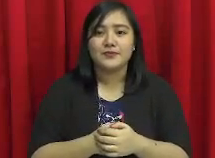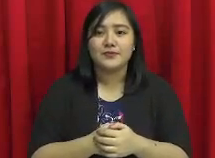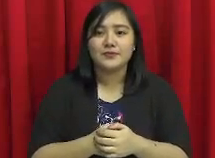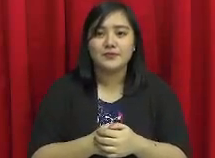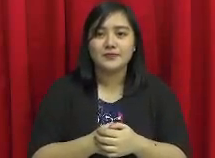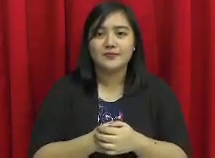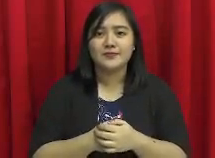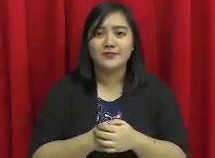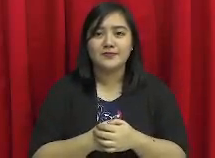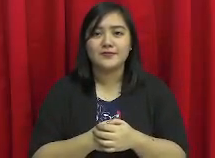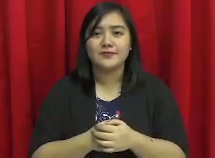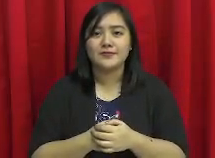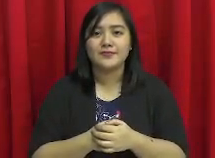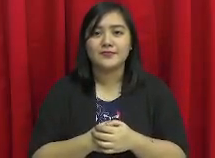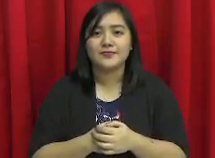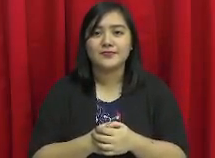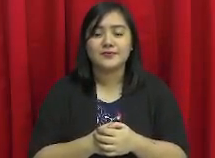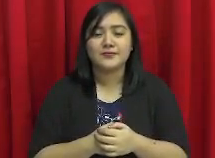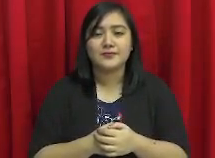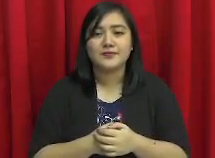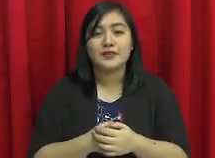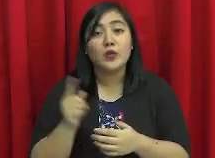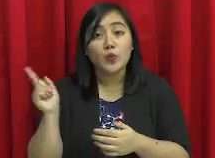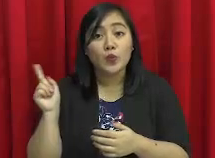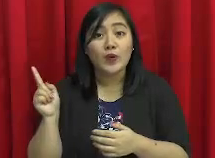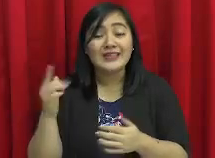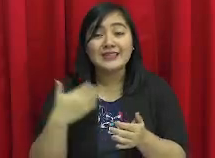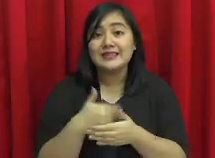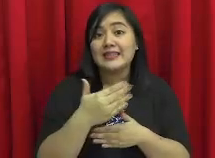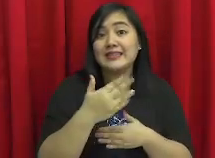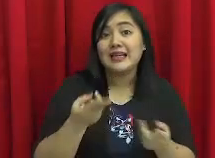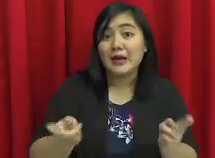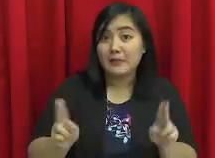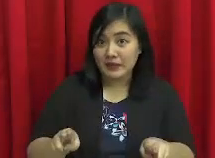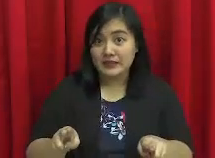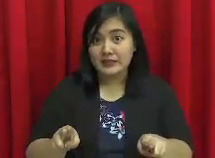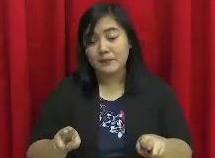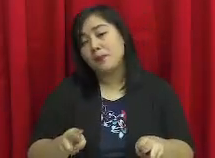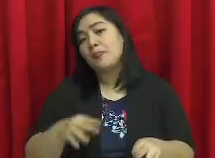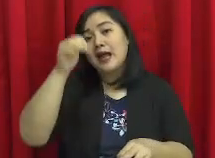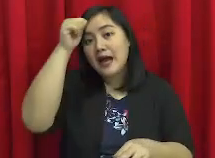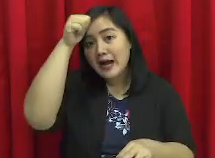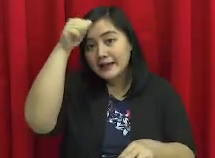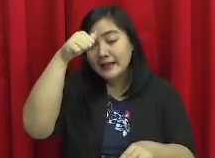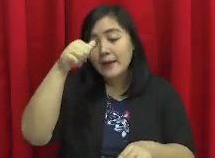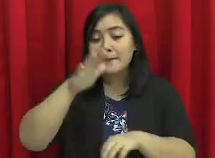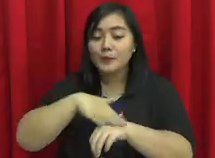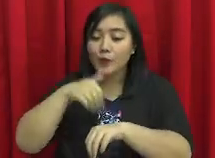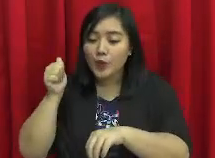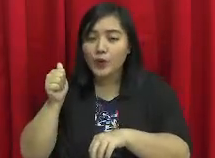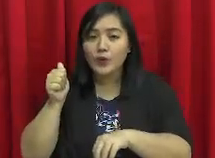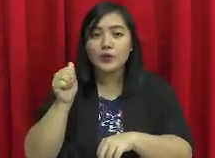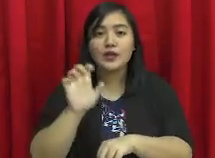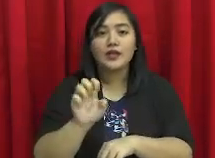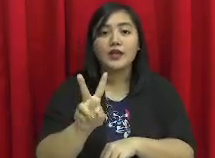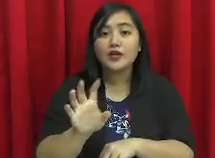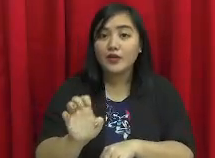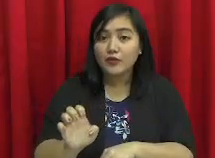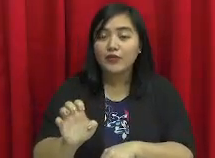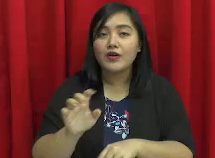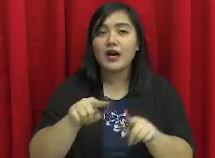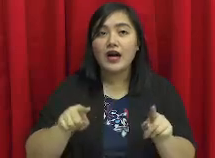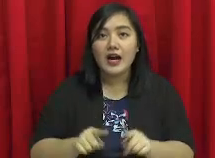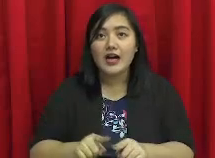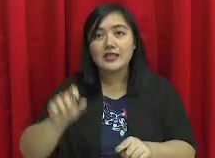Makikita natin yung pag-recognize niya, pag-claim niya kay Eve bilang kanyang wife. Alright? And